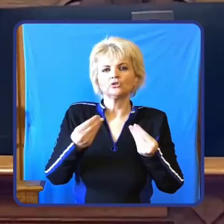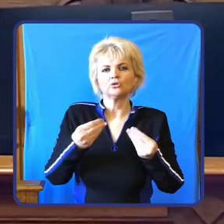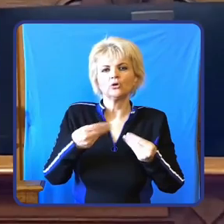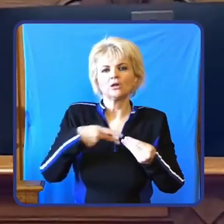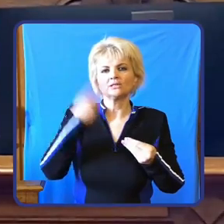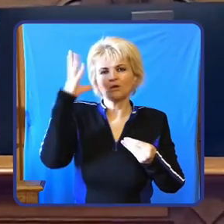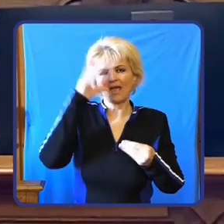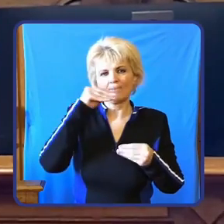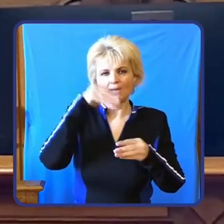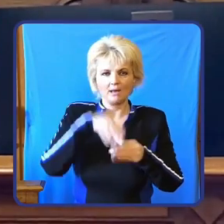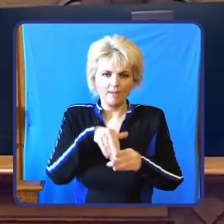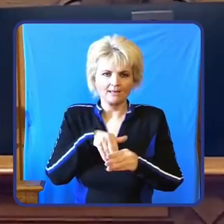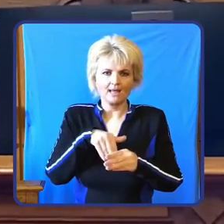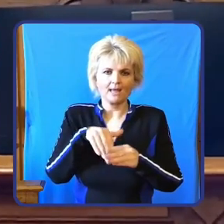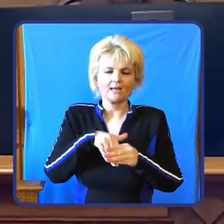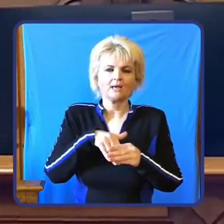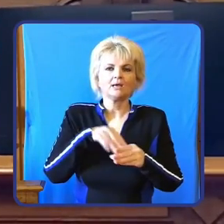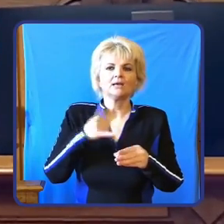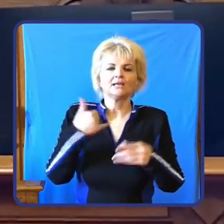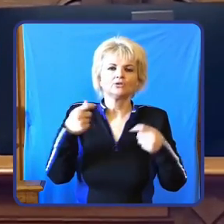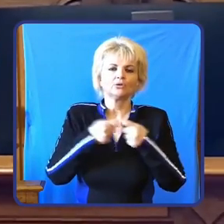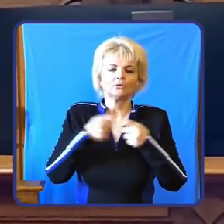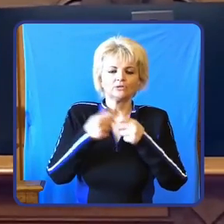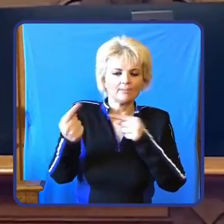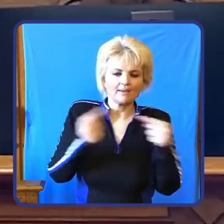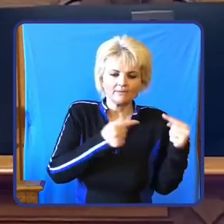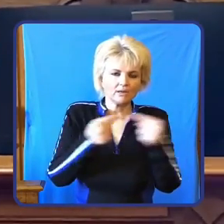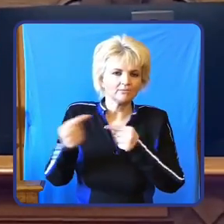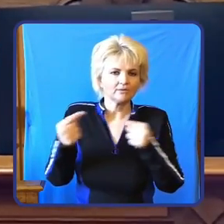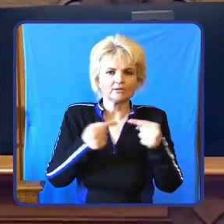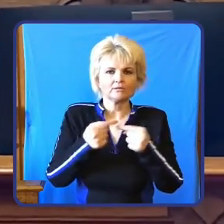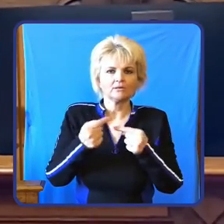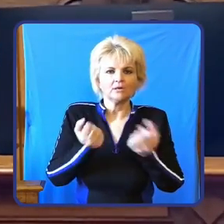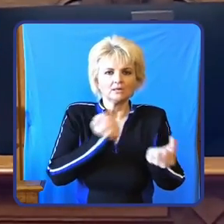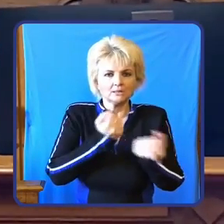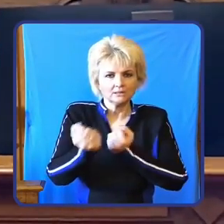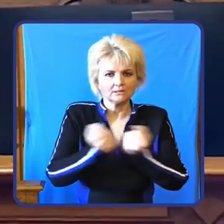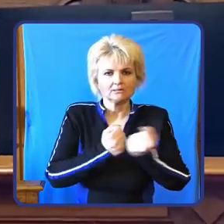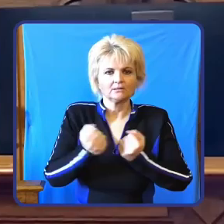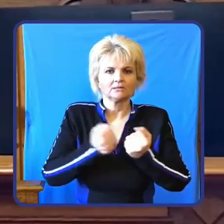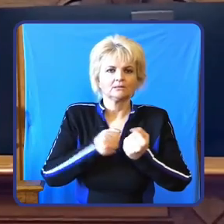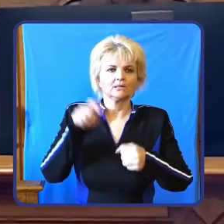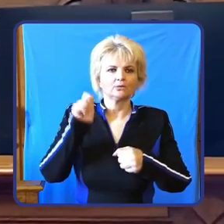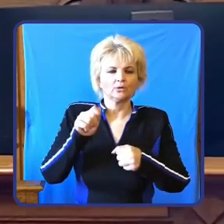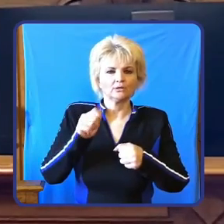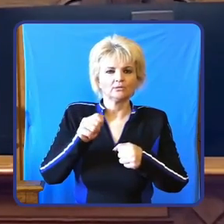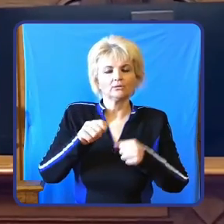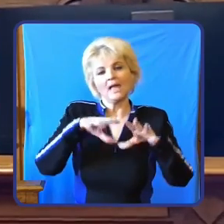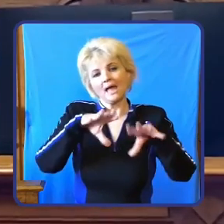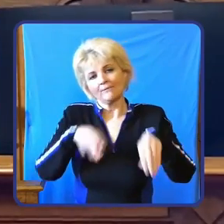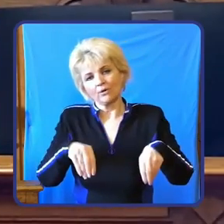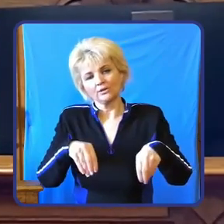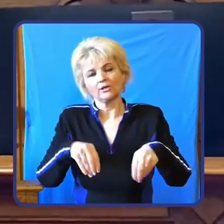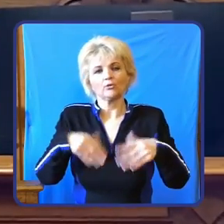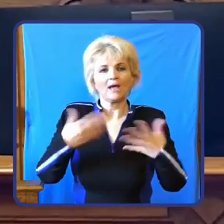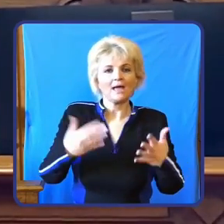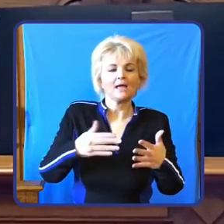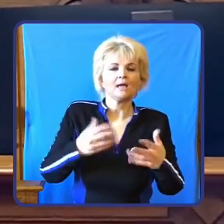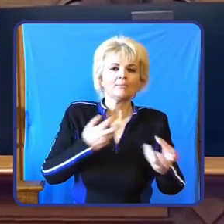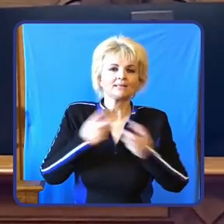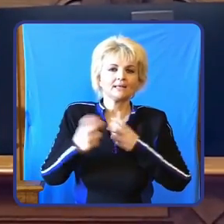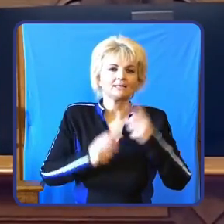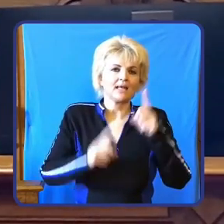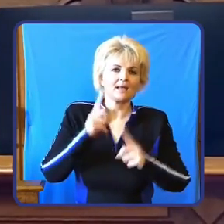ül ott, és csak közösen megvitatva a dolgokat, konszenzussal hozunk döntést arról, hogy elfogadható egy beszerzési eljárás, vagy